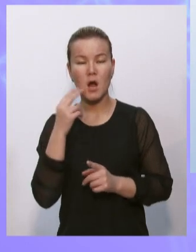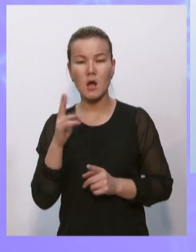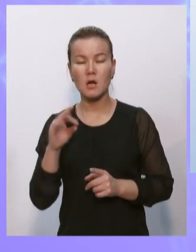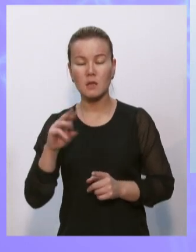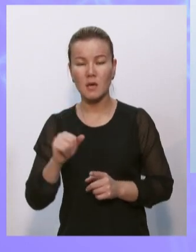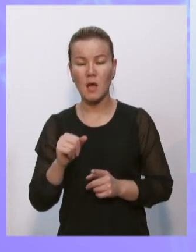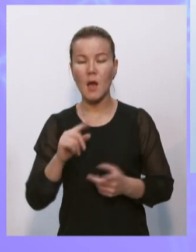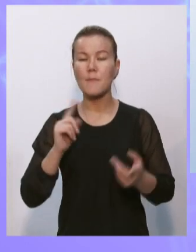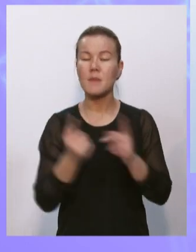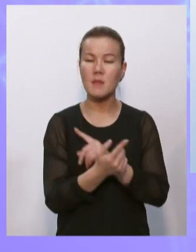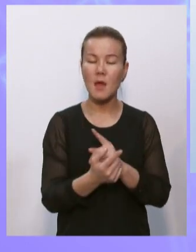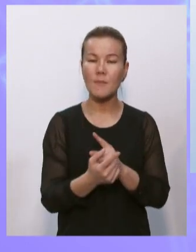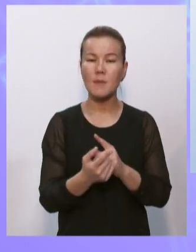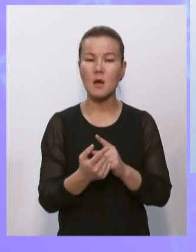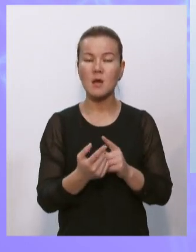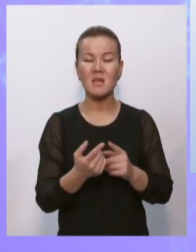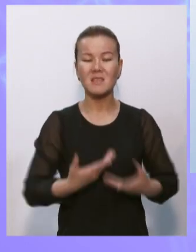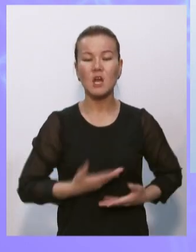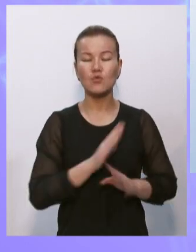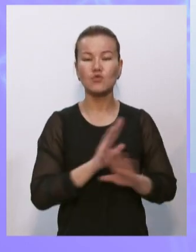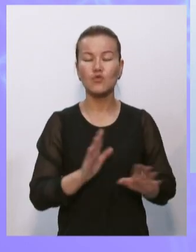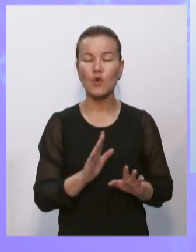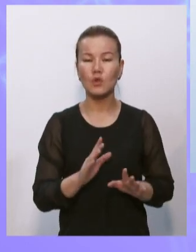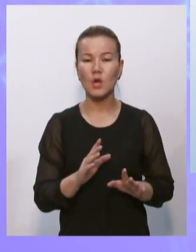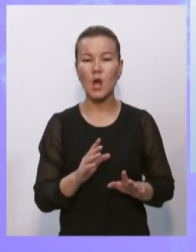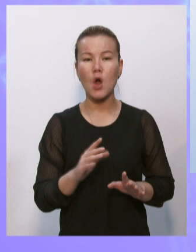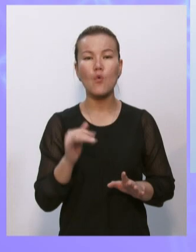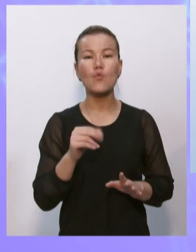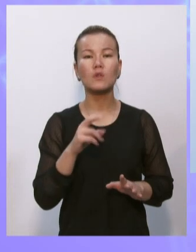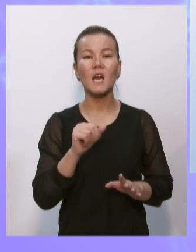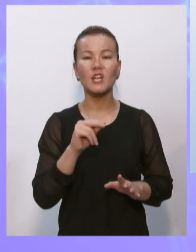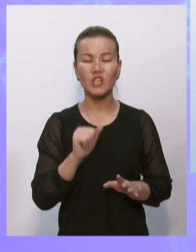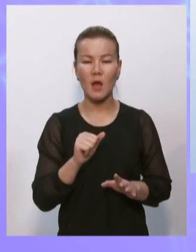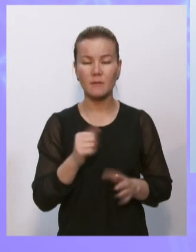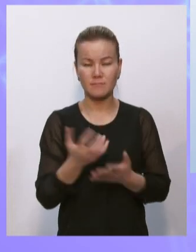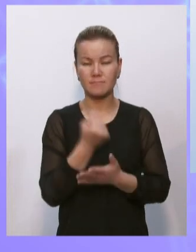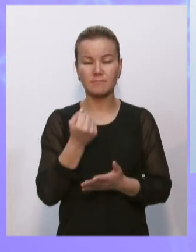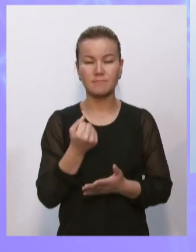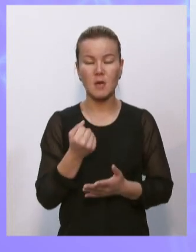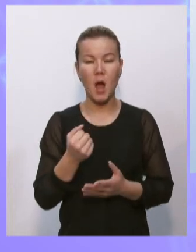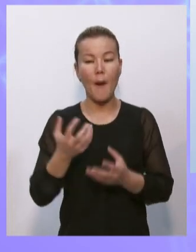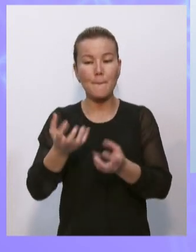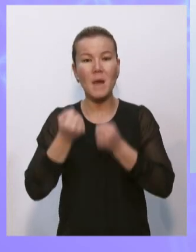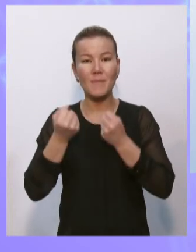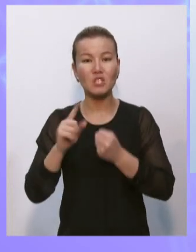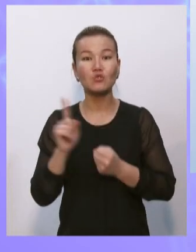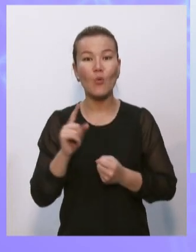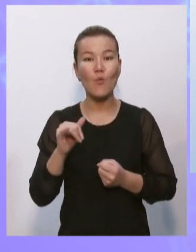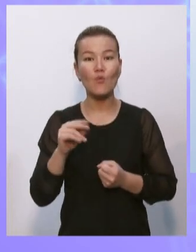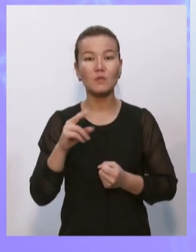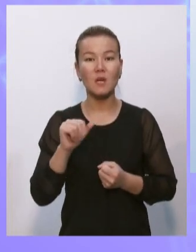его на неодушевленное. Например, «удача». Поймать «что»